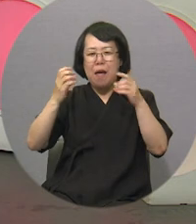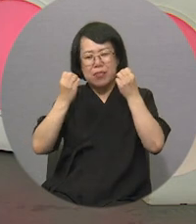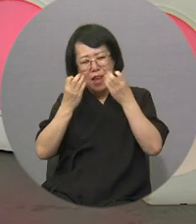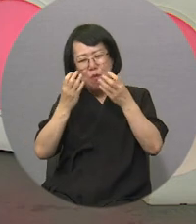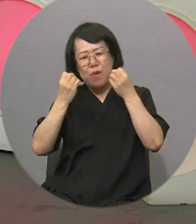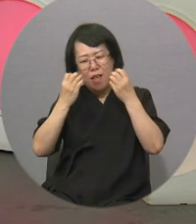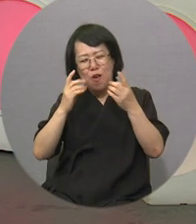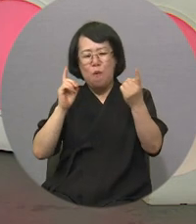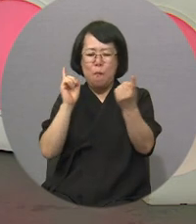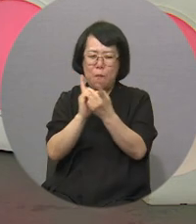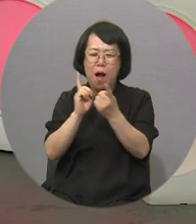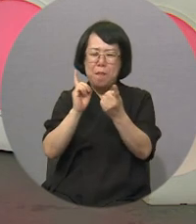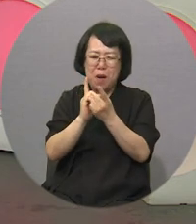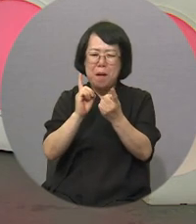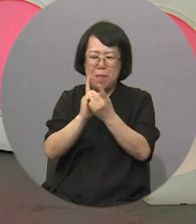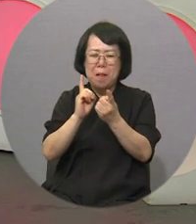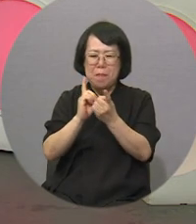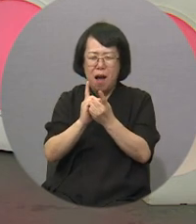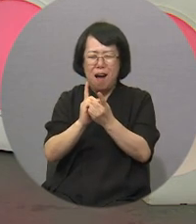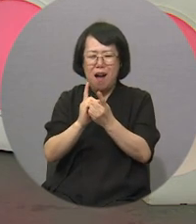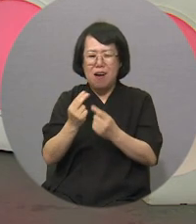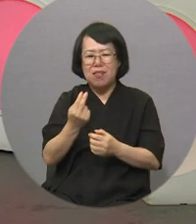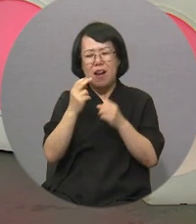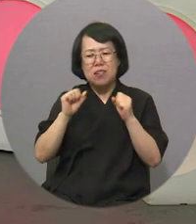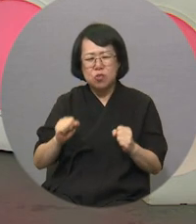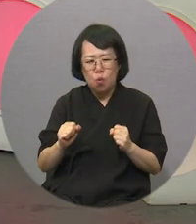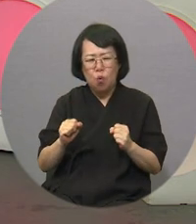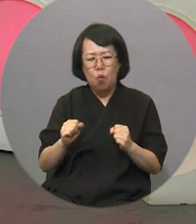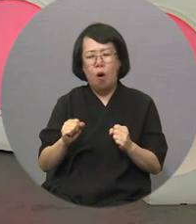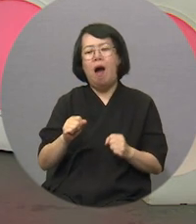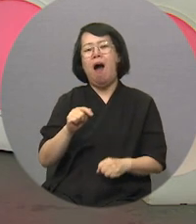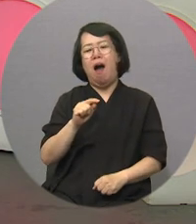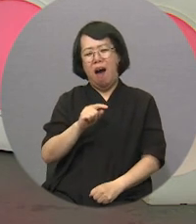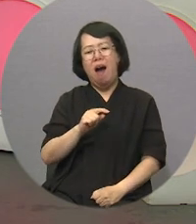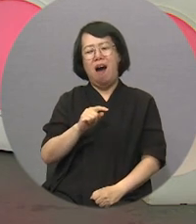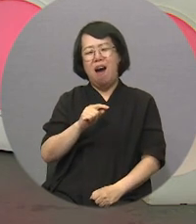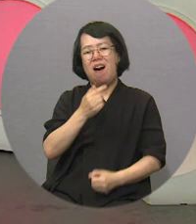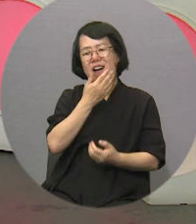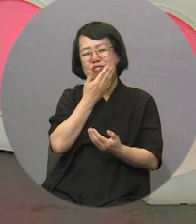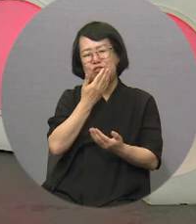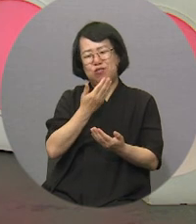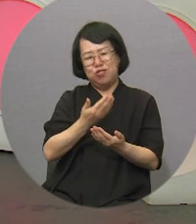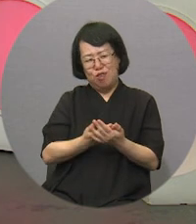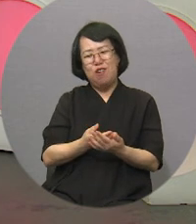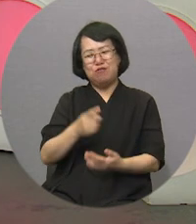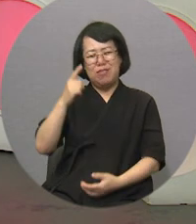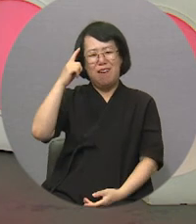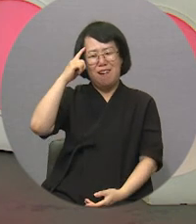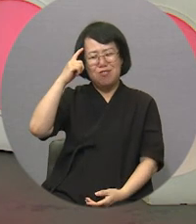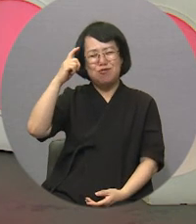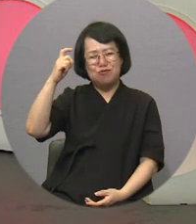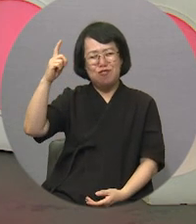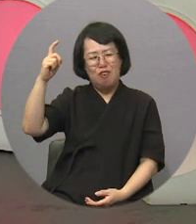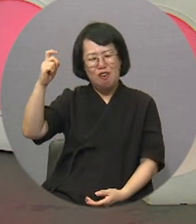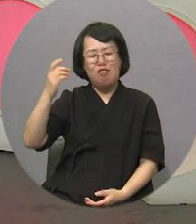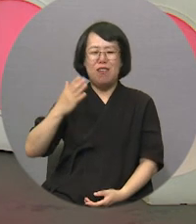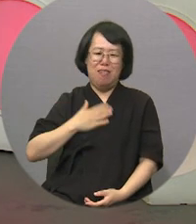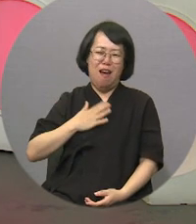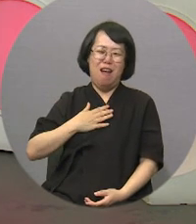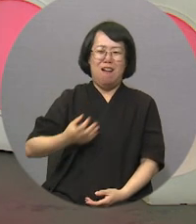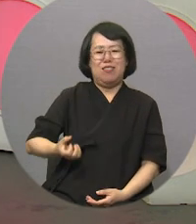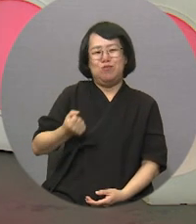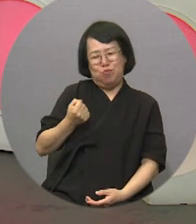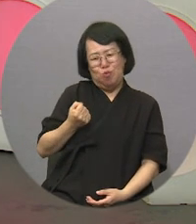있음을, 할머니가 기억을 잃더라도 저의 마음속엔 영원히 따뜻한 사랑으로